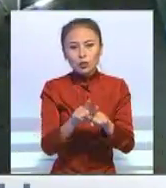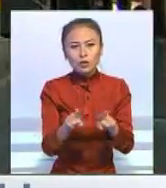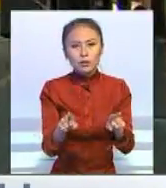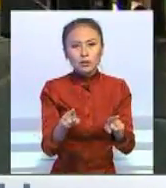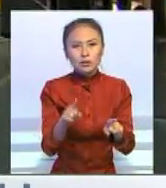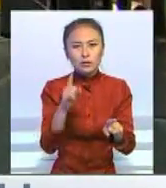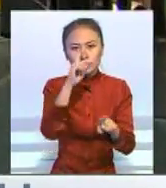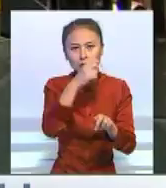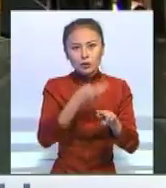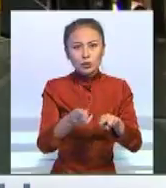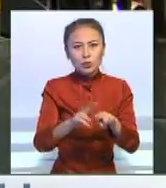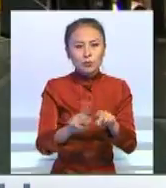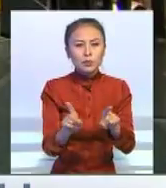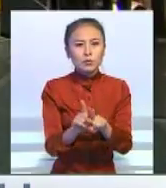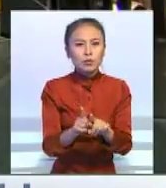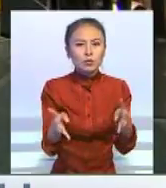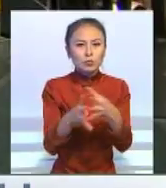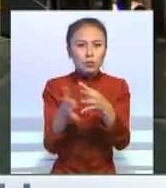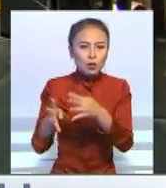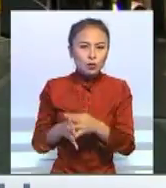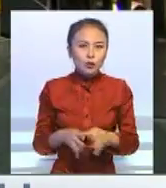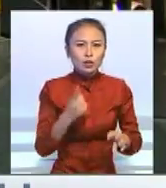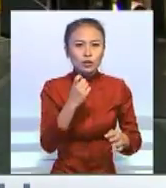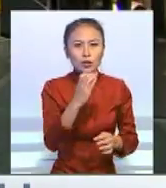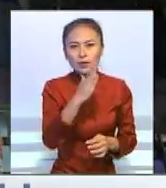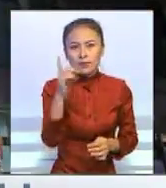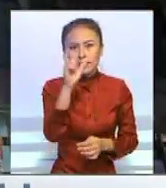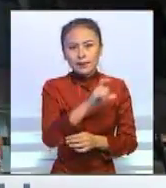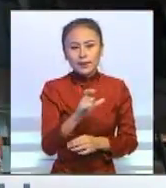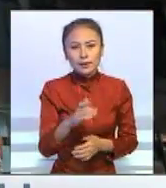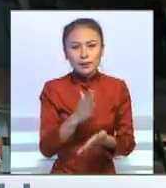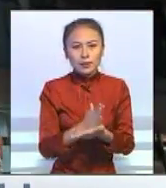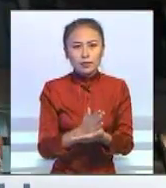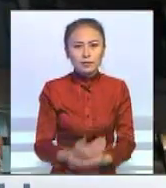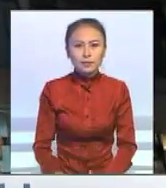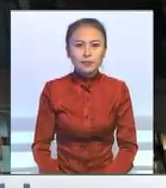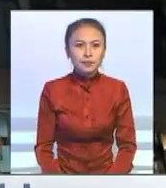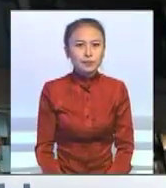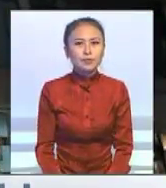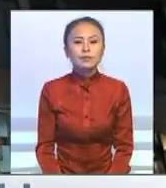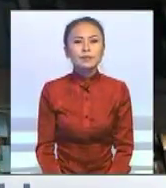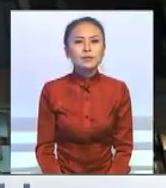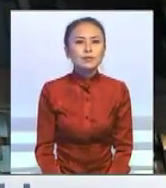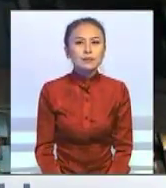мұнда қышқылды қолданып шабуыл жасаудың 100-ден астам дерегі тіркелген екен.